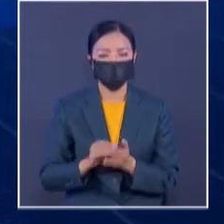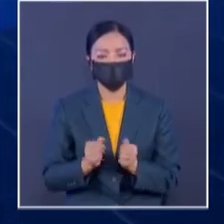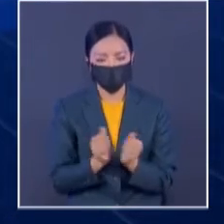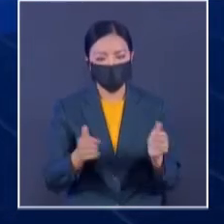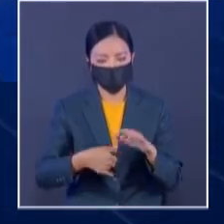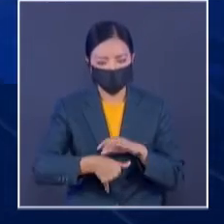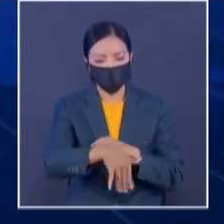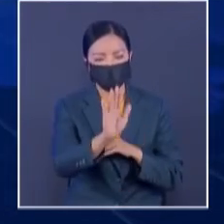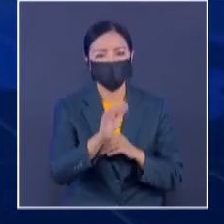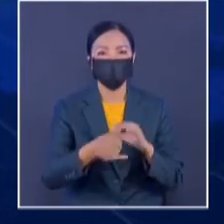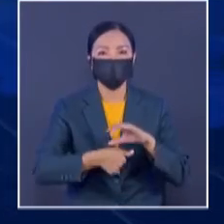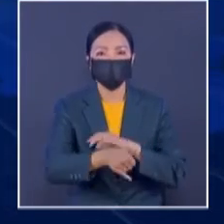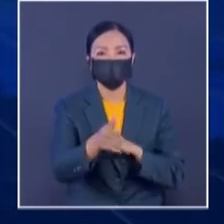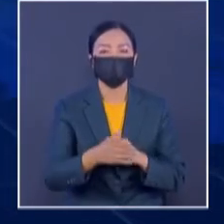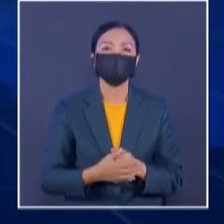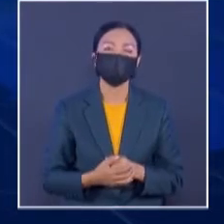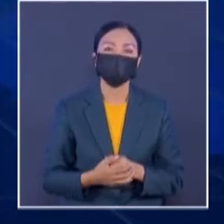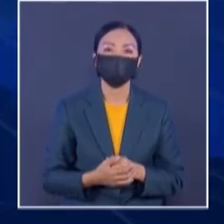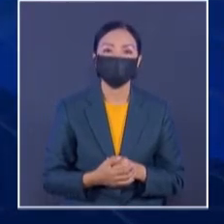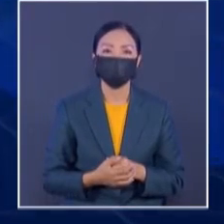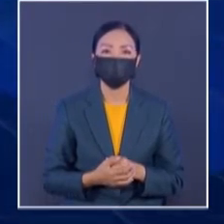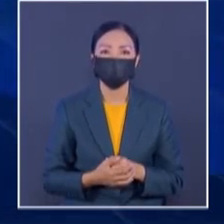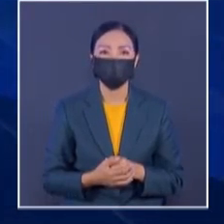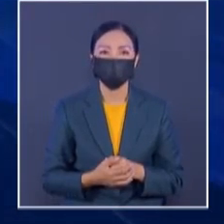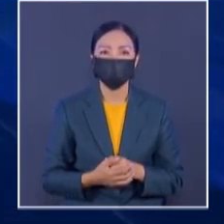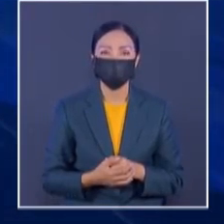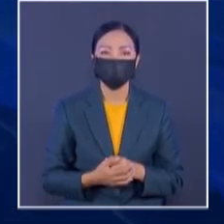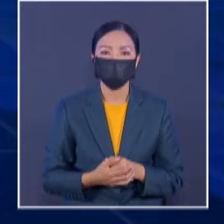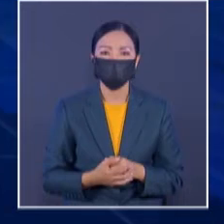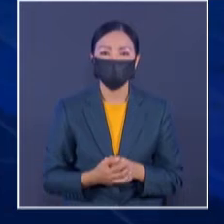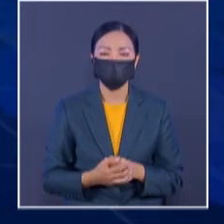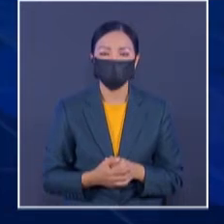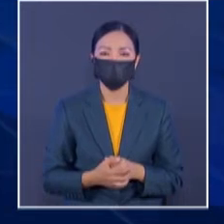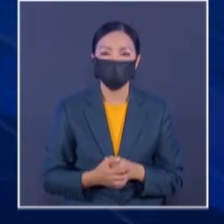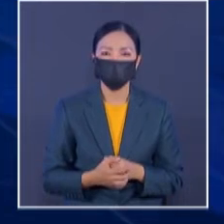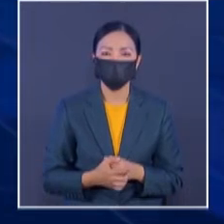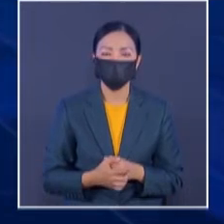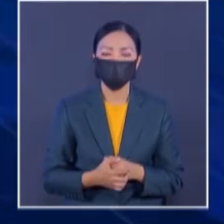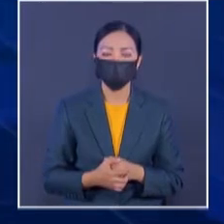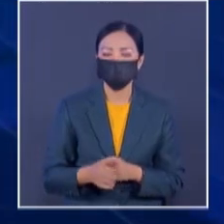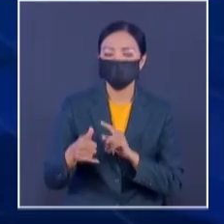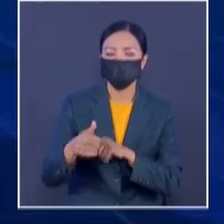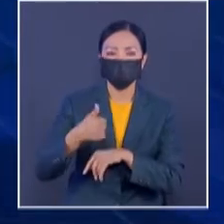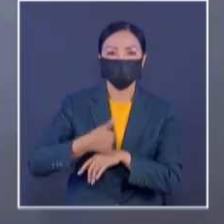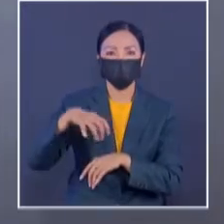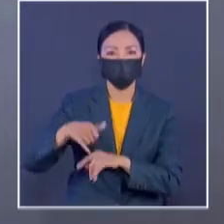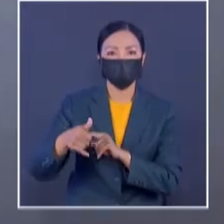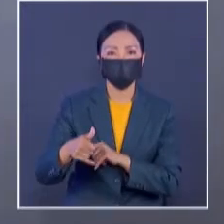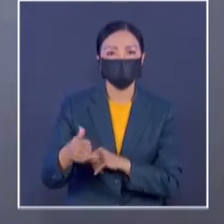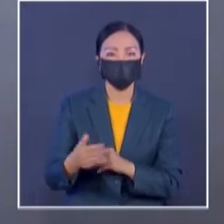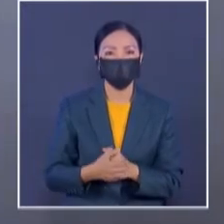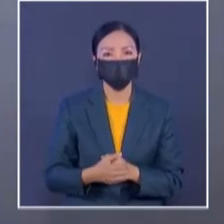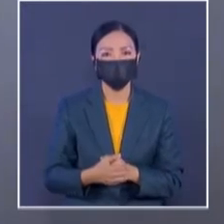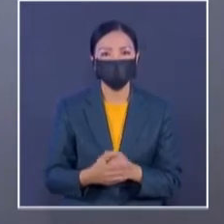วกลับไป เอาล่ะเมื่อข้อมูลทั้งสองฝ่ายไม่ตรงกันแบบนี้นะครับทางผู้กำกับท่านว่ายังไงผู้กำกับสภ.วังสมบูรณ์ก็บอกว่า